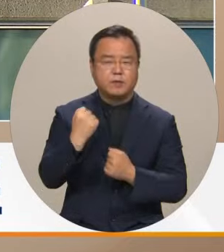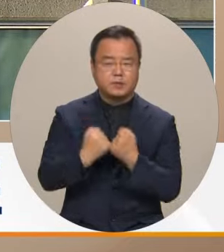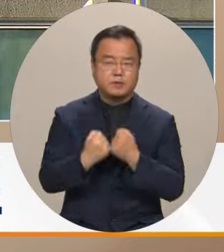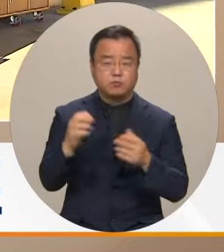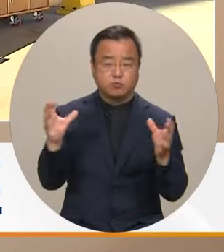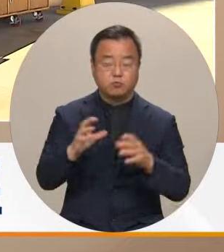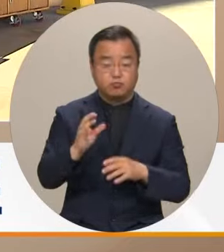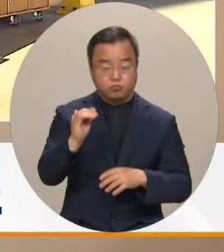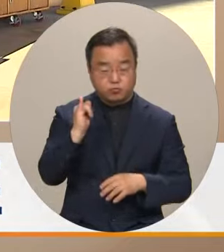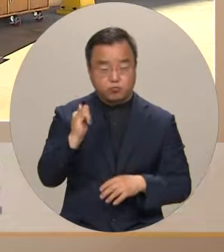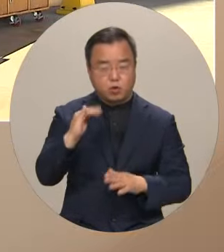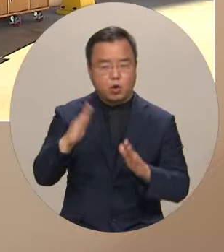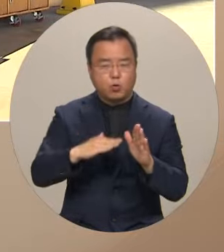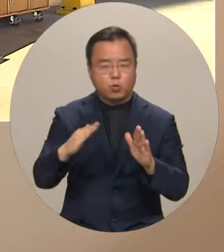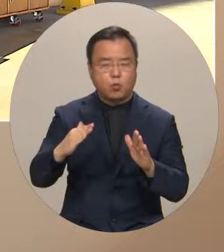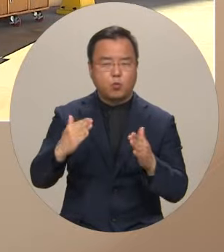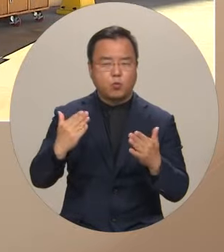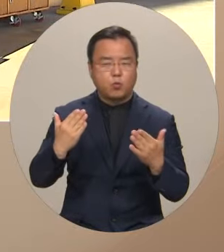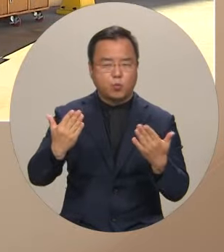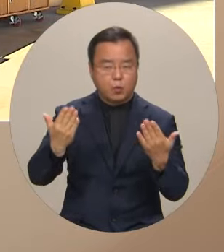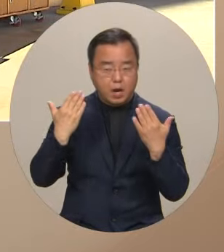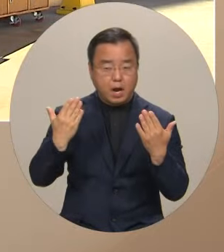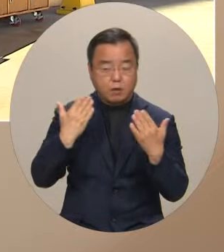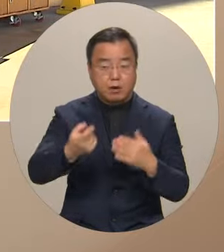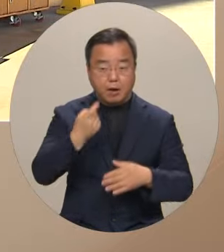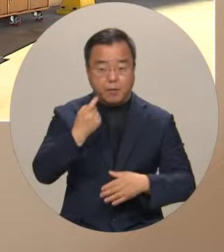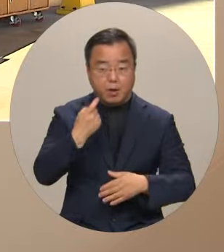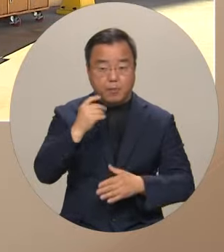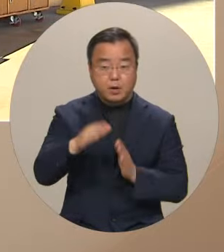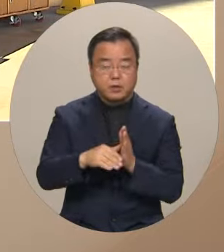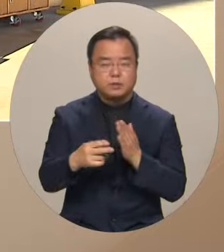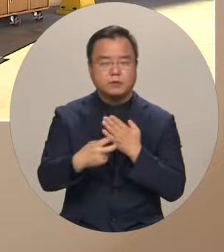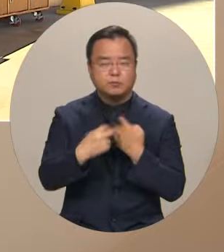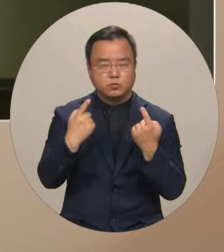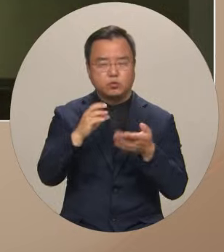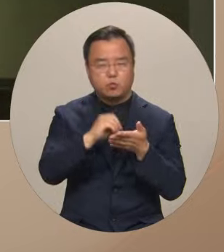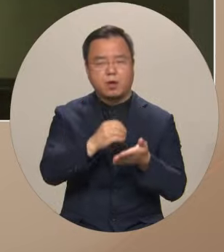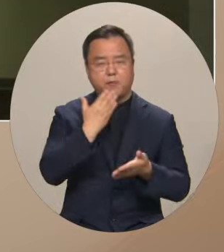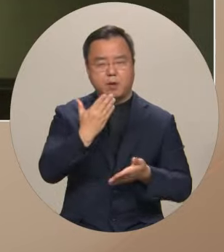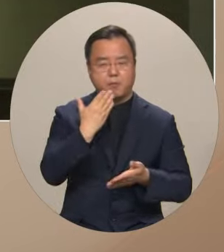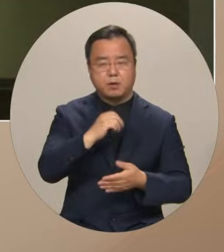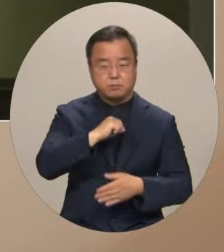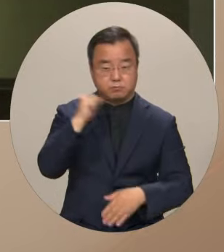공교육만으로 된 교육을 받을 수 있게 돕자는 취지입니다 직접